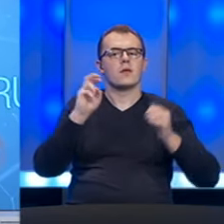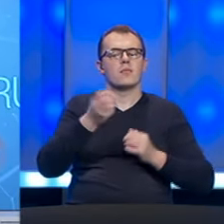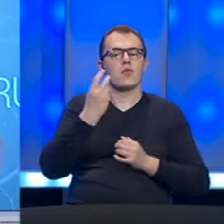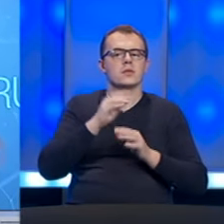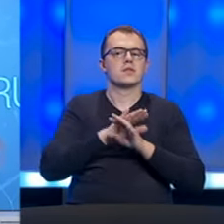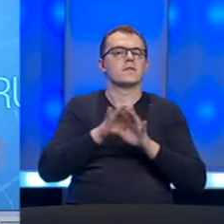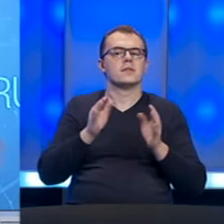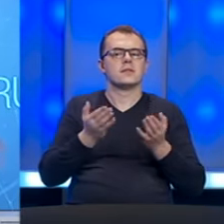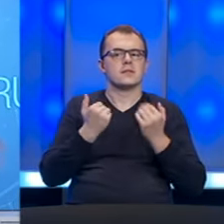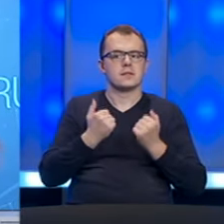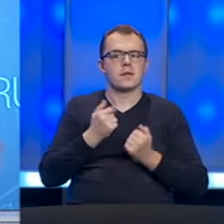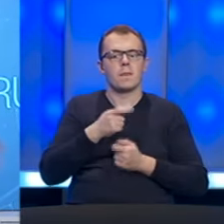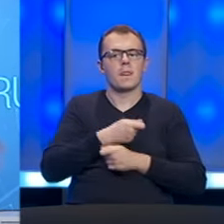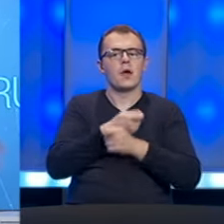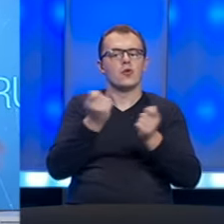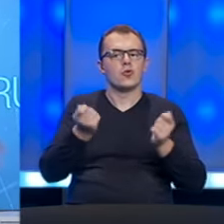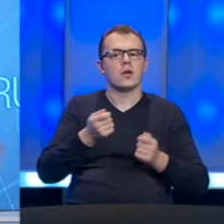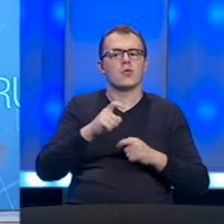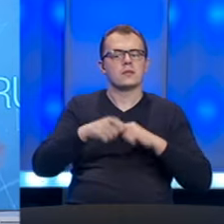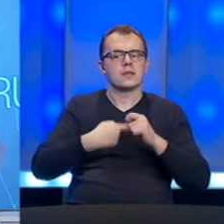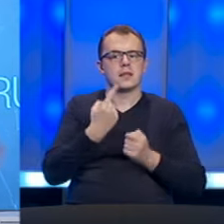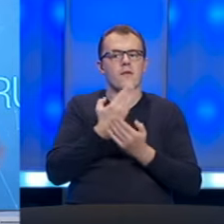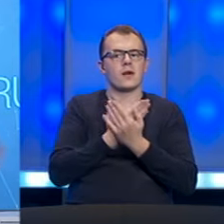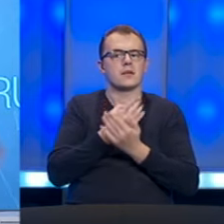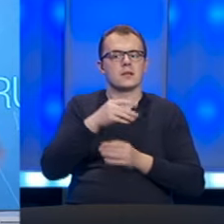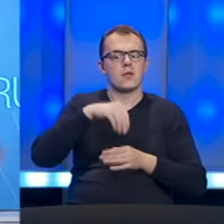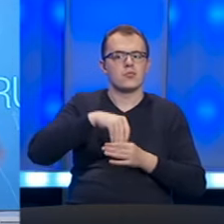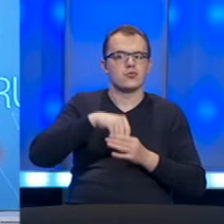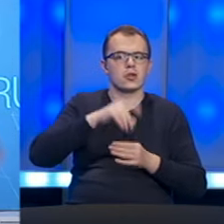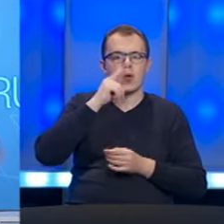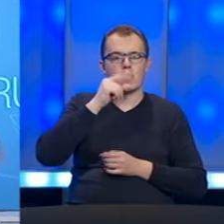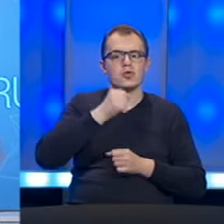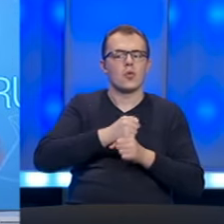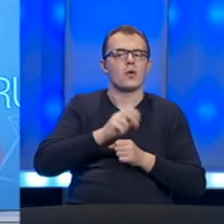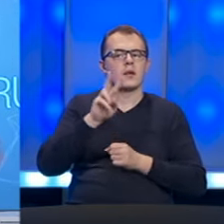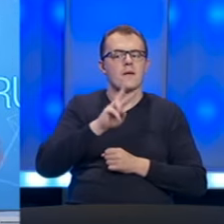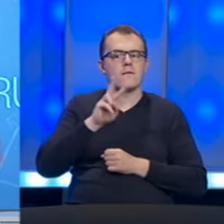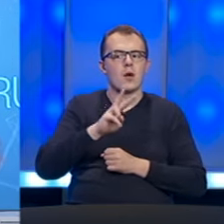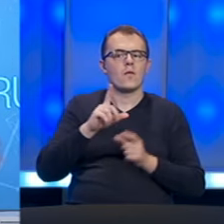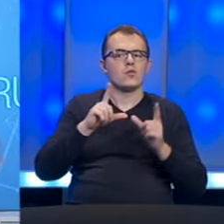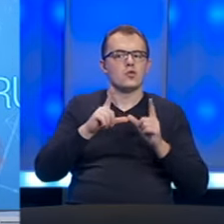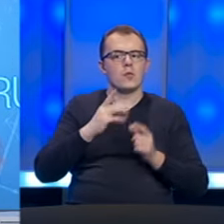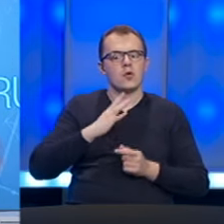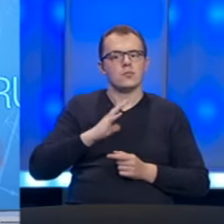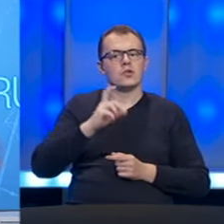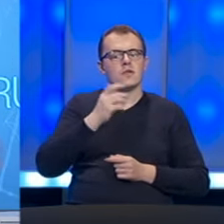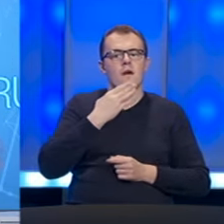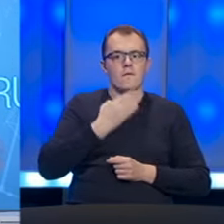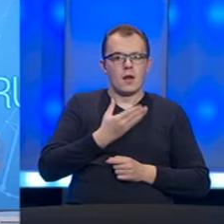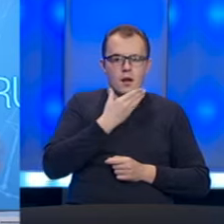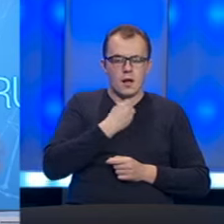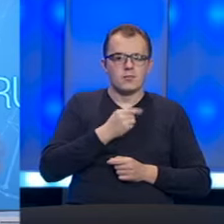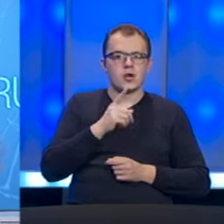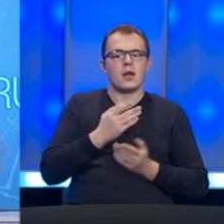za dodjelu grant sredstava iz budžeta općine Gornji Vakuf Uskoplje. Gospodine Čauševiću, hvala vam najljepša